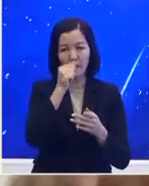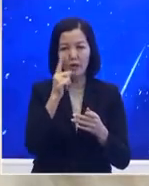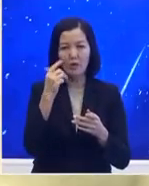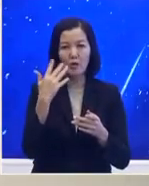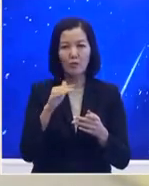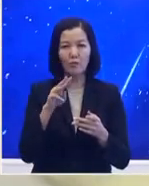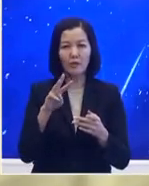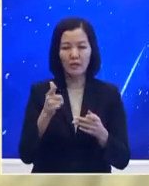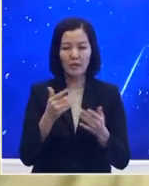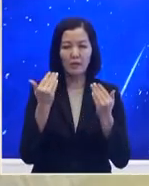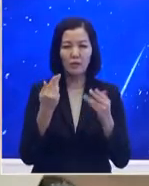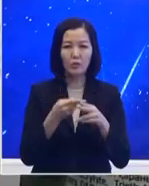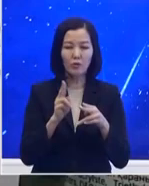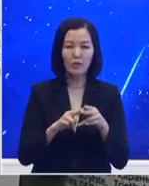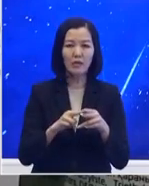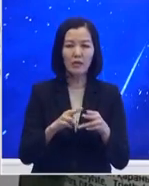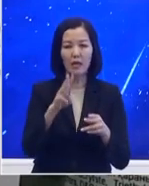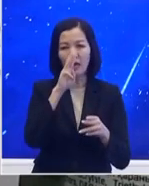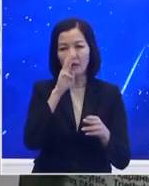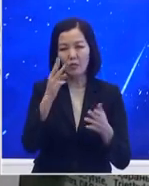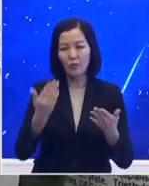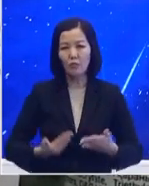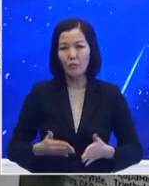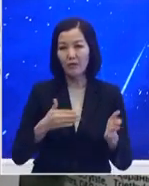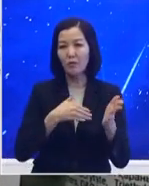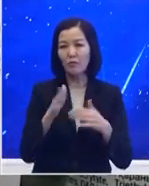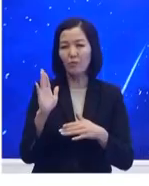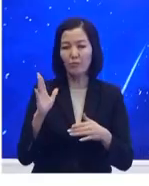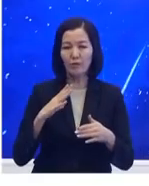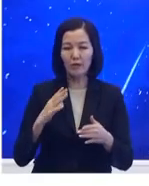мыңға жуықтайды. Сондықтан ол атаулы әлеуметтік көмектен бас тартты.